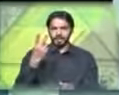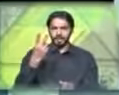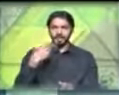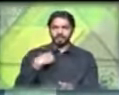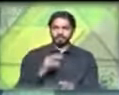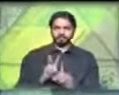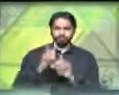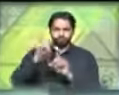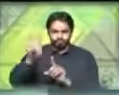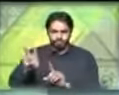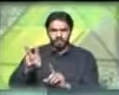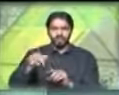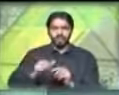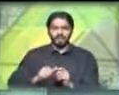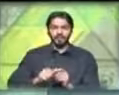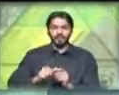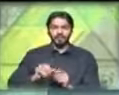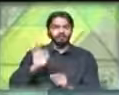لصاحب الغنم،